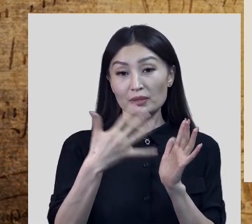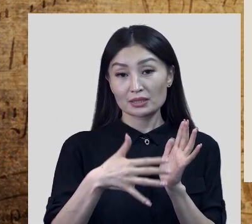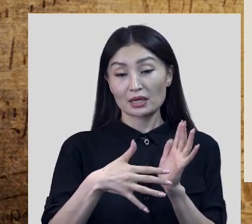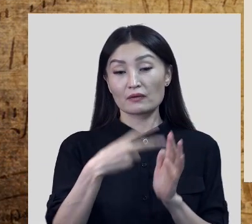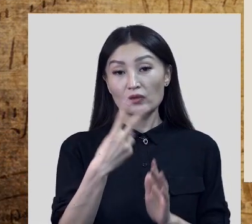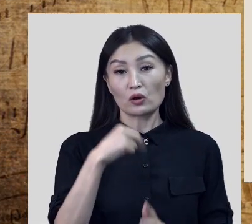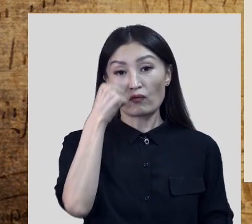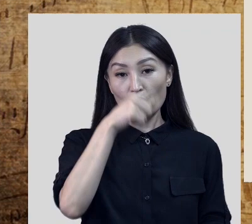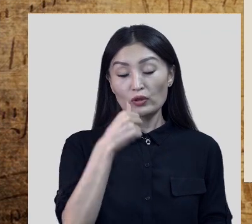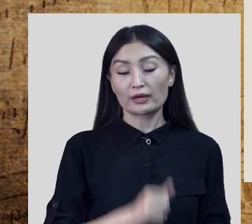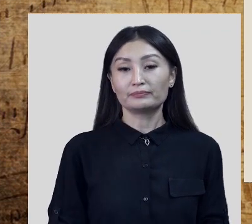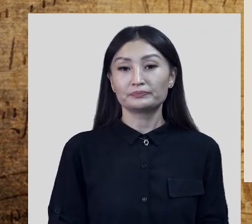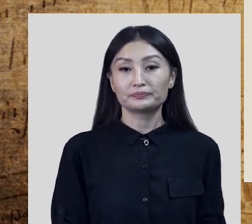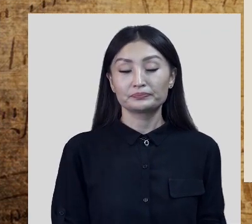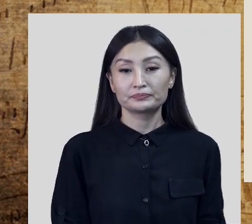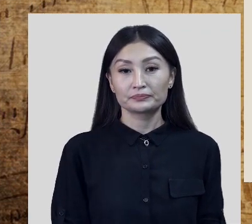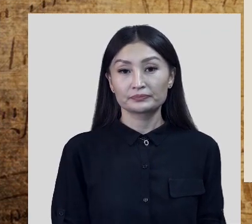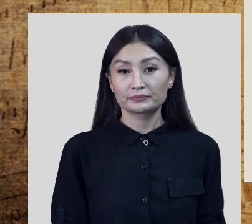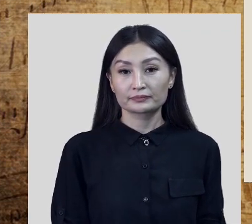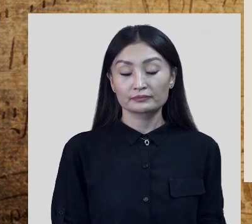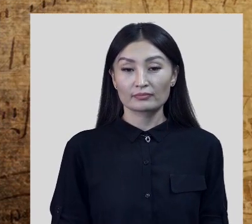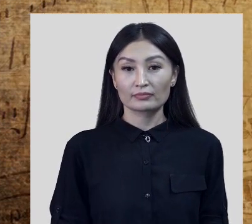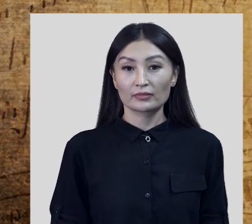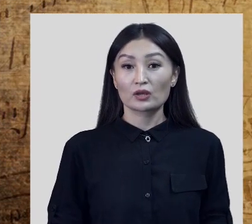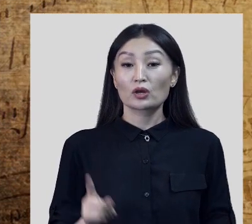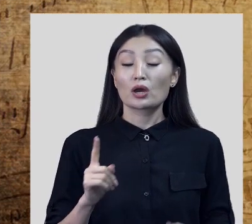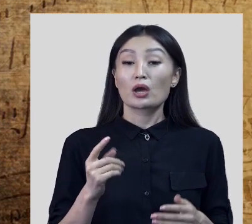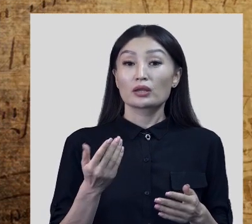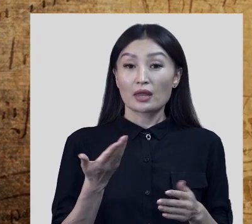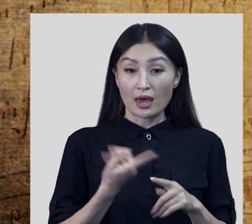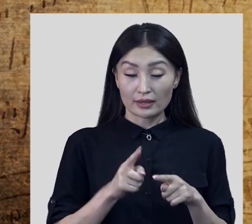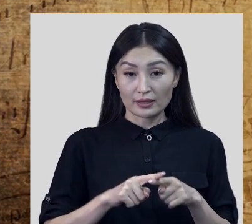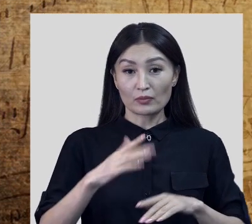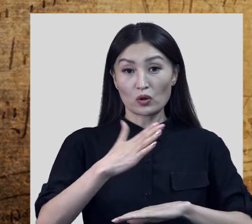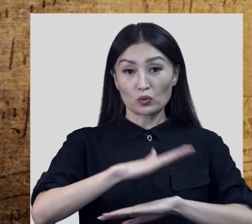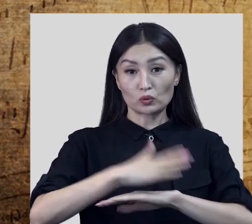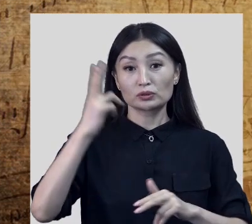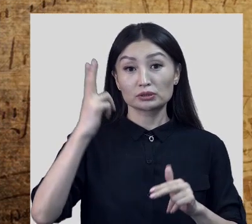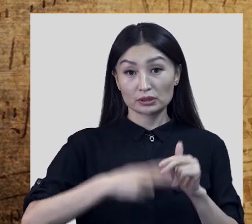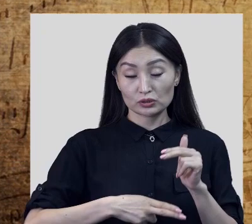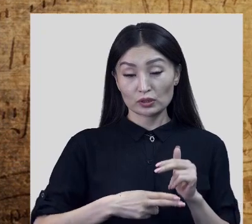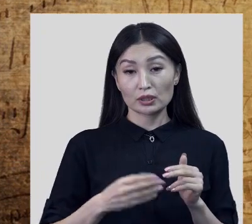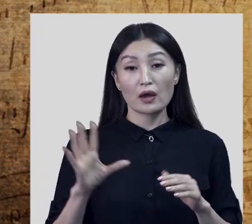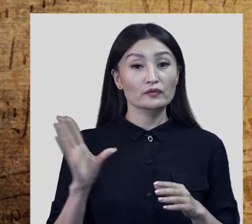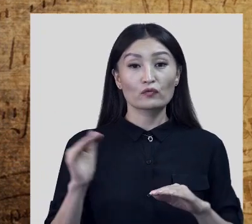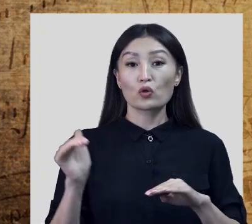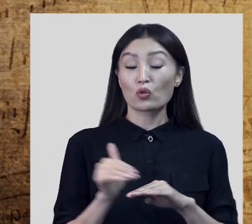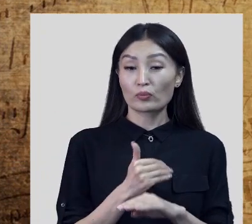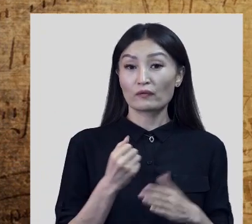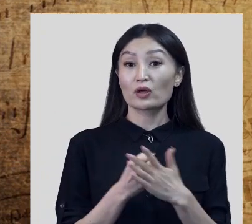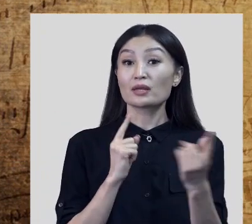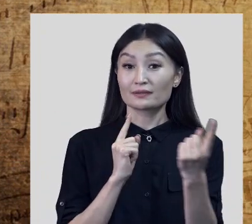1852 года ну что ж на этом наш урок подошёл к концу всего вам доброго до